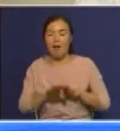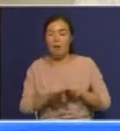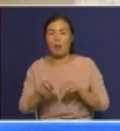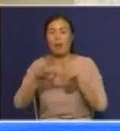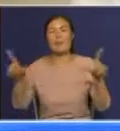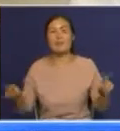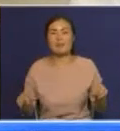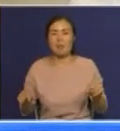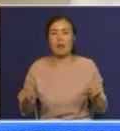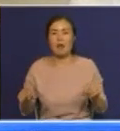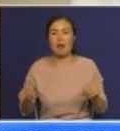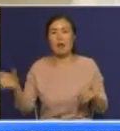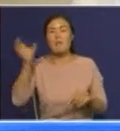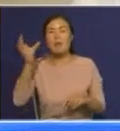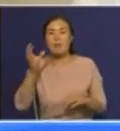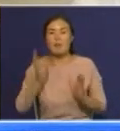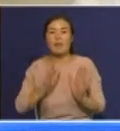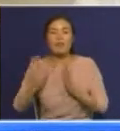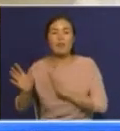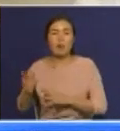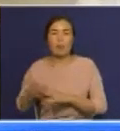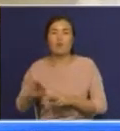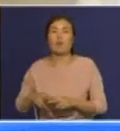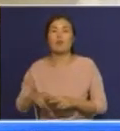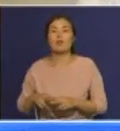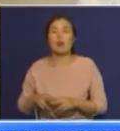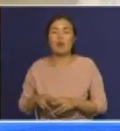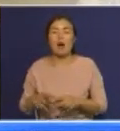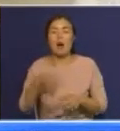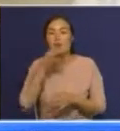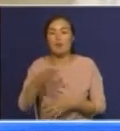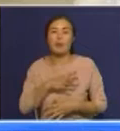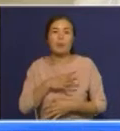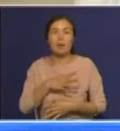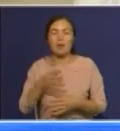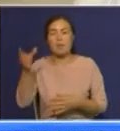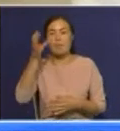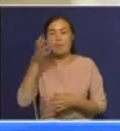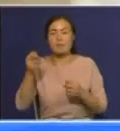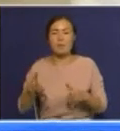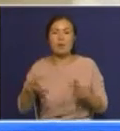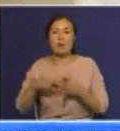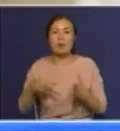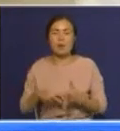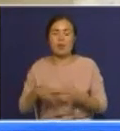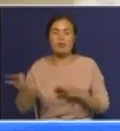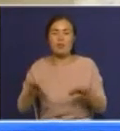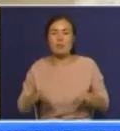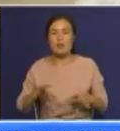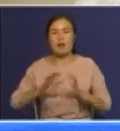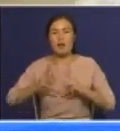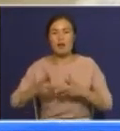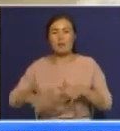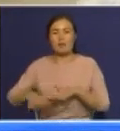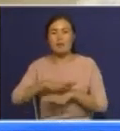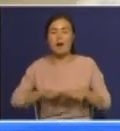мектеп білімін реформалаудың қорытынды кезең екендігін айтып өтті. Білім сапасын бағалау жүйесі халықаралық